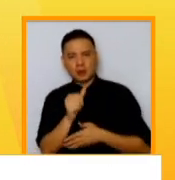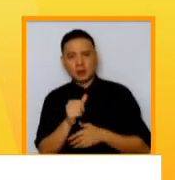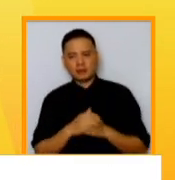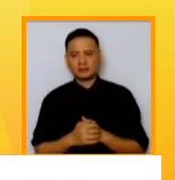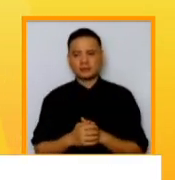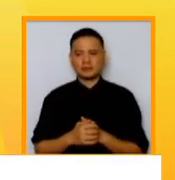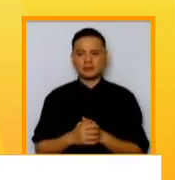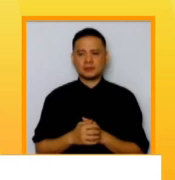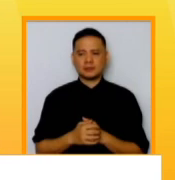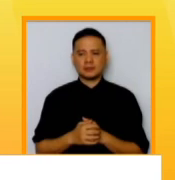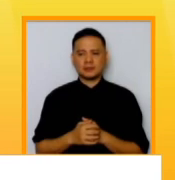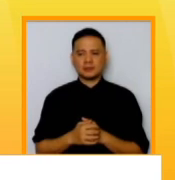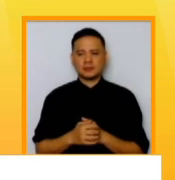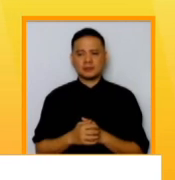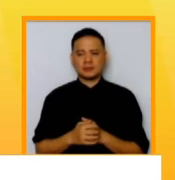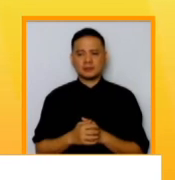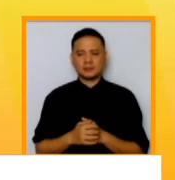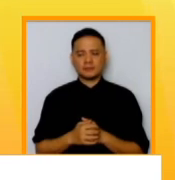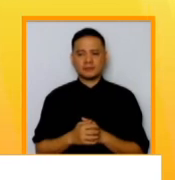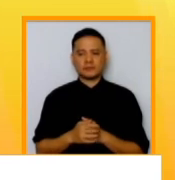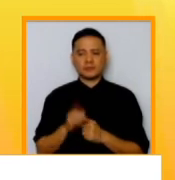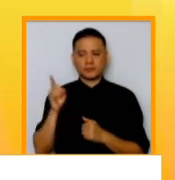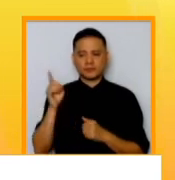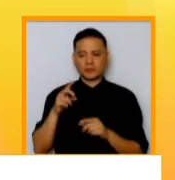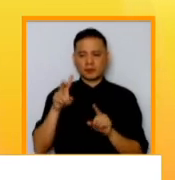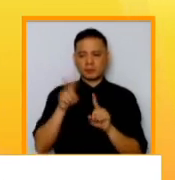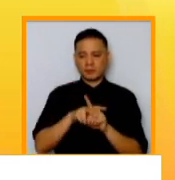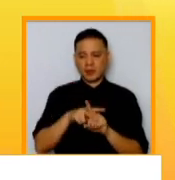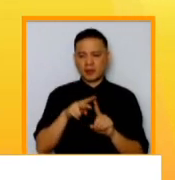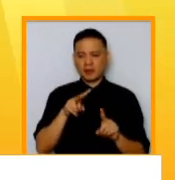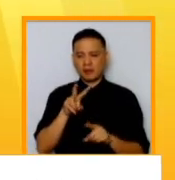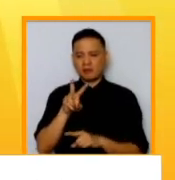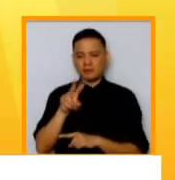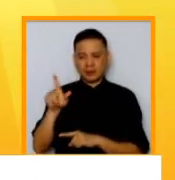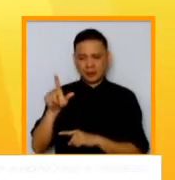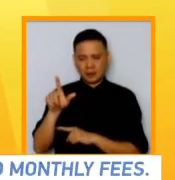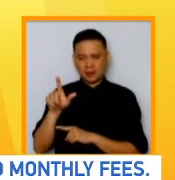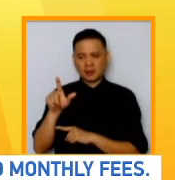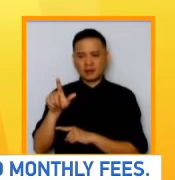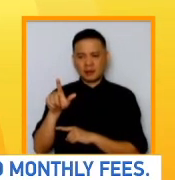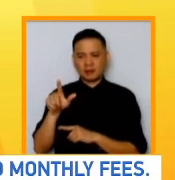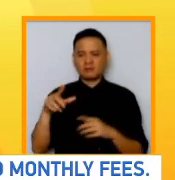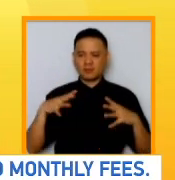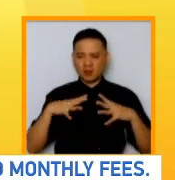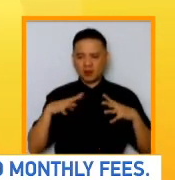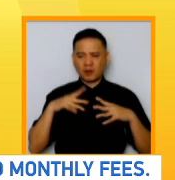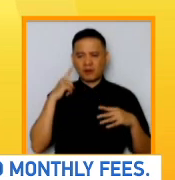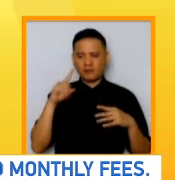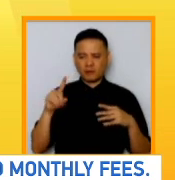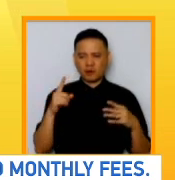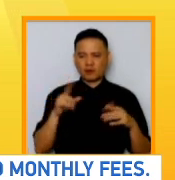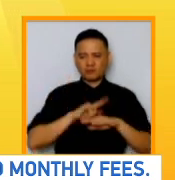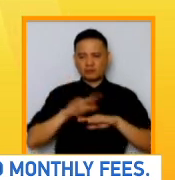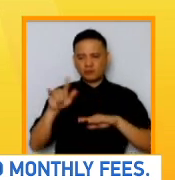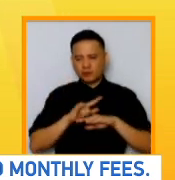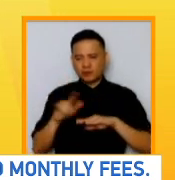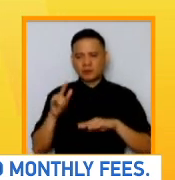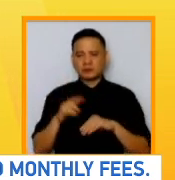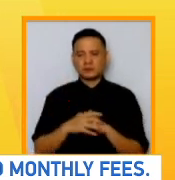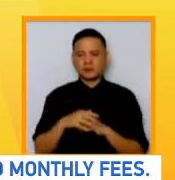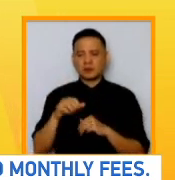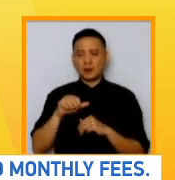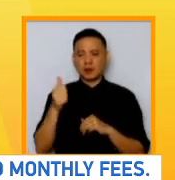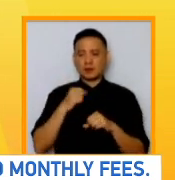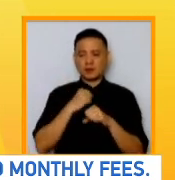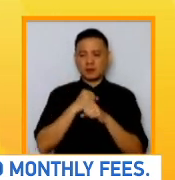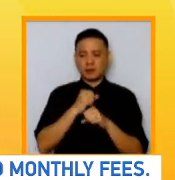siya. Tinitiyak niyang nagagawa pa rin niya ang kanyang mga trabaho. Natili rin naman daw sa lungsod ang vice alcalde at mga kawani ng